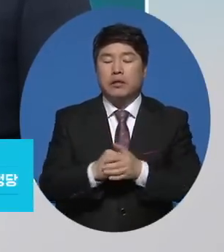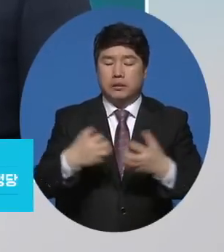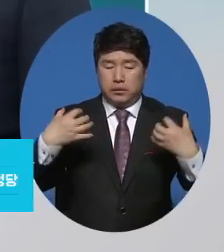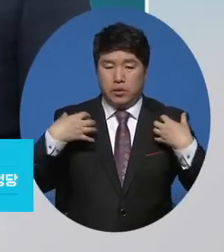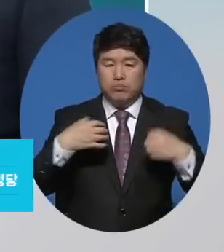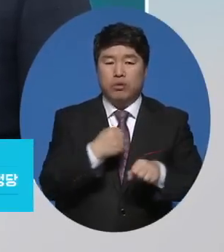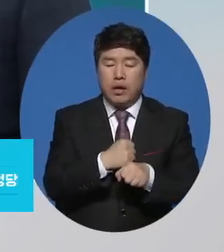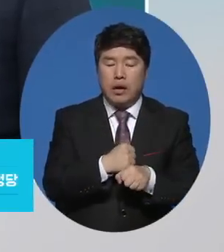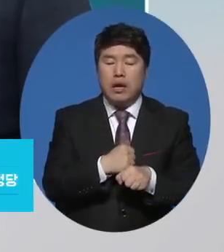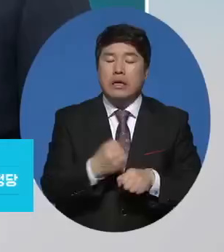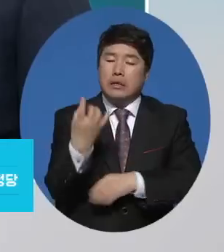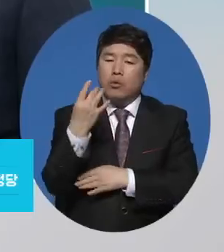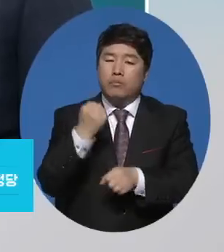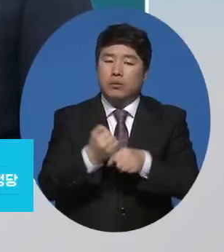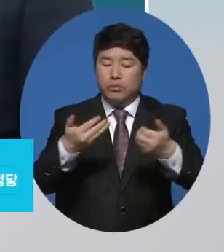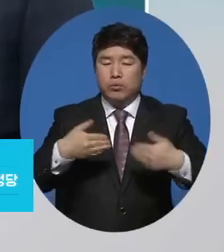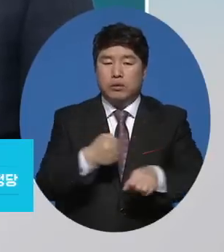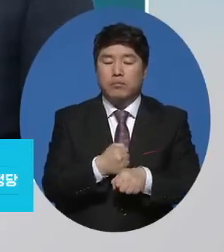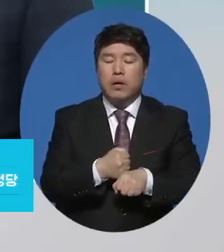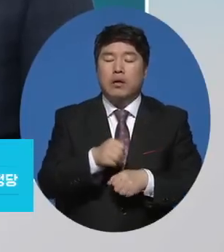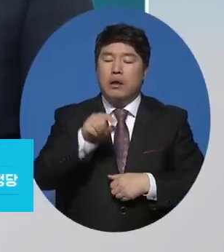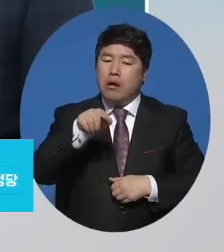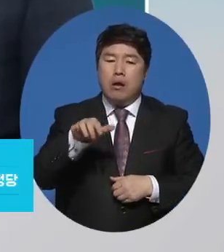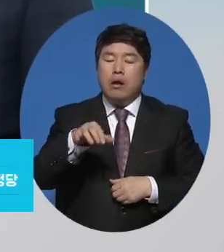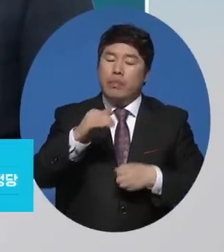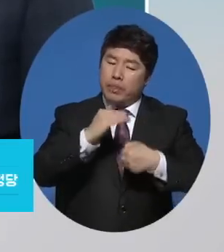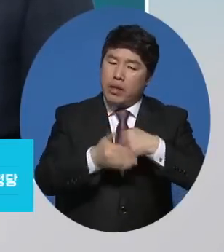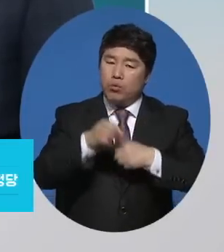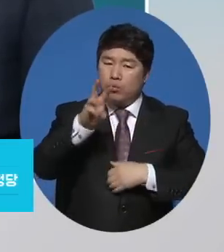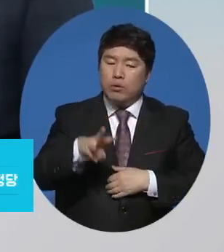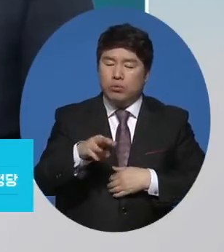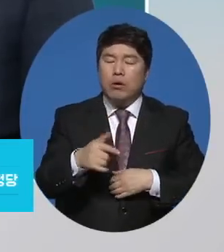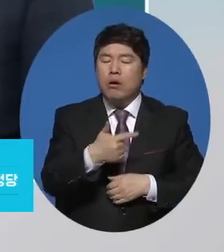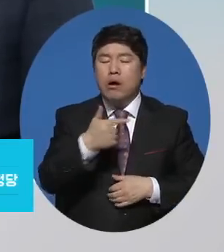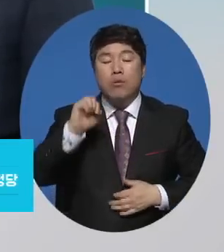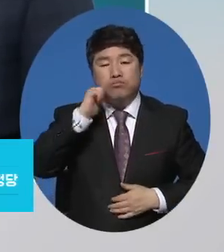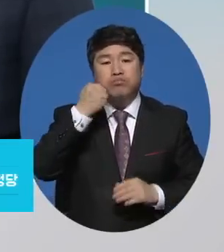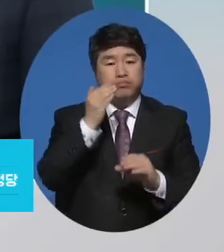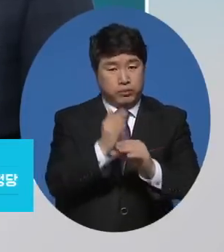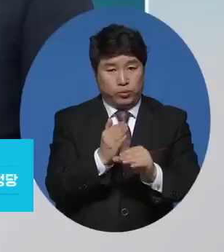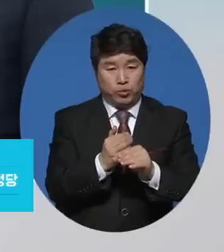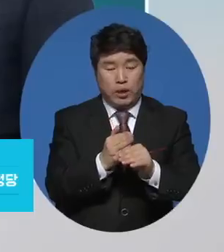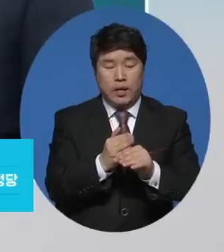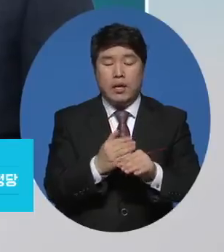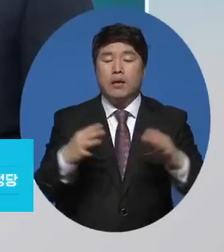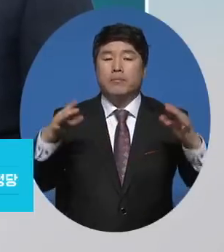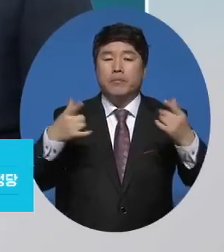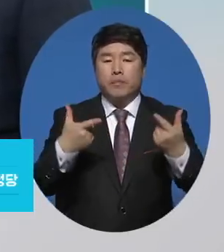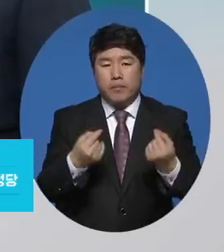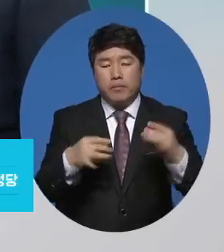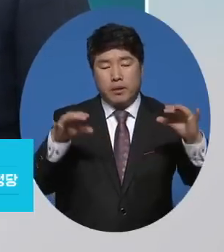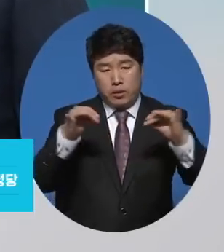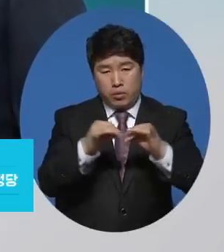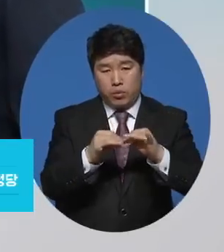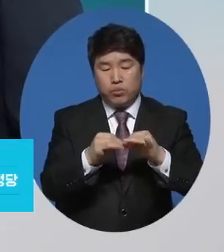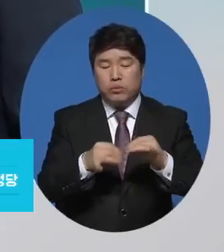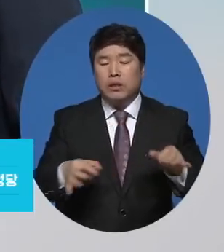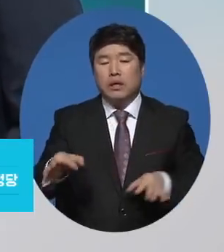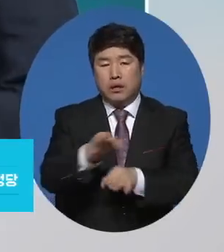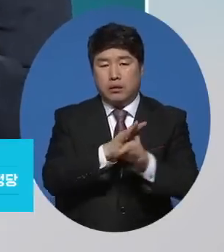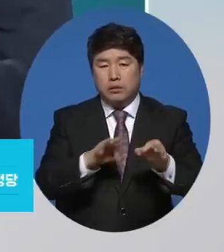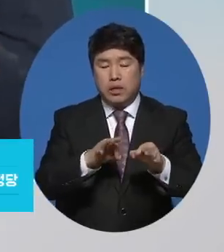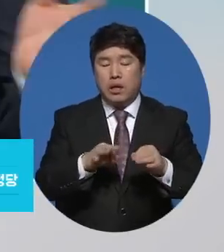여기가 박합수 광주 굉장히 척박한 가운데 공유 경제 플랫폼을 정부가 만들어